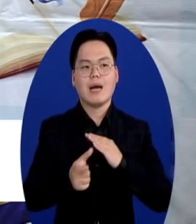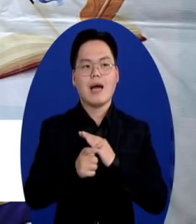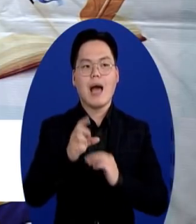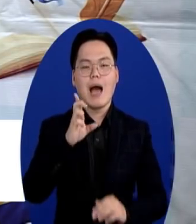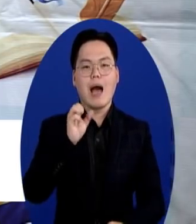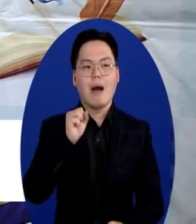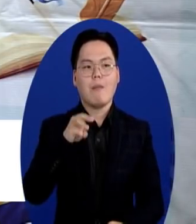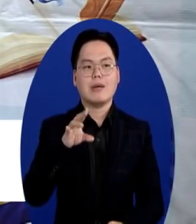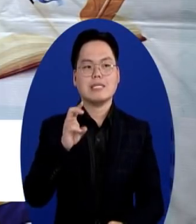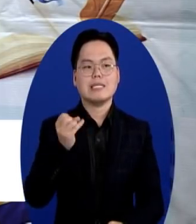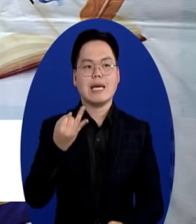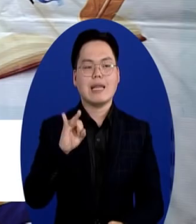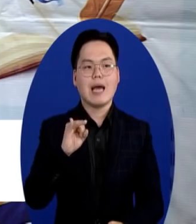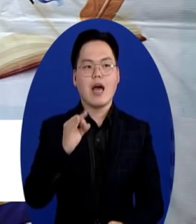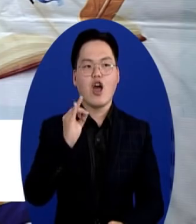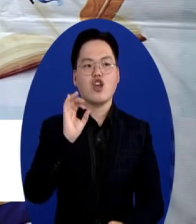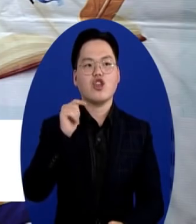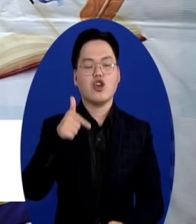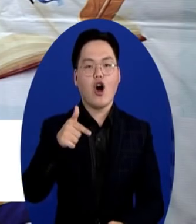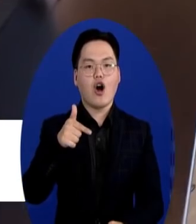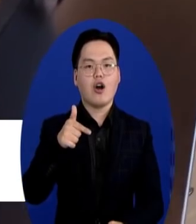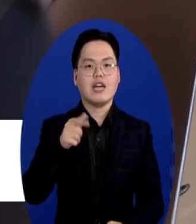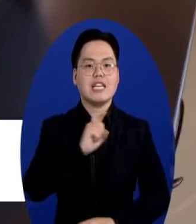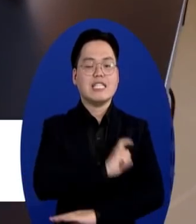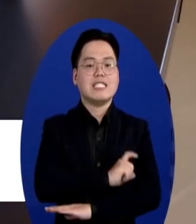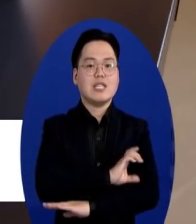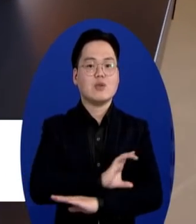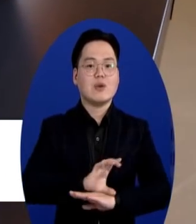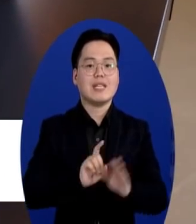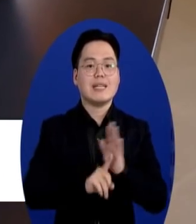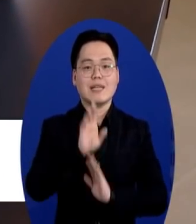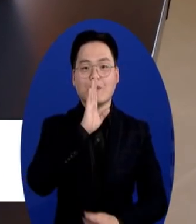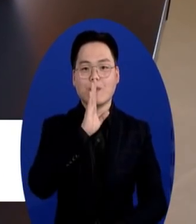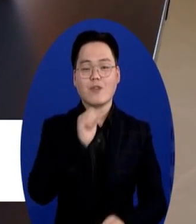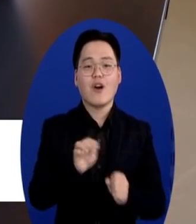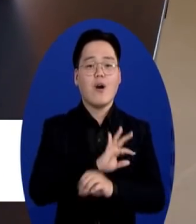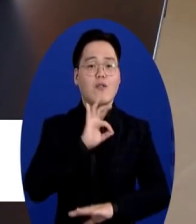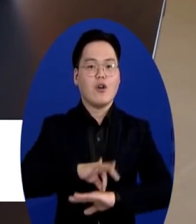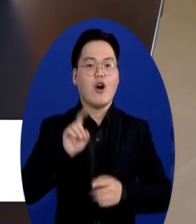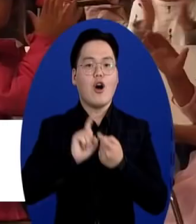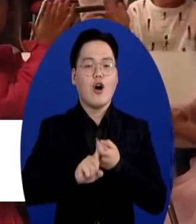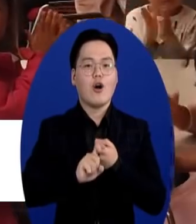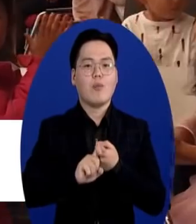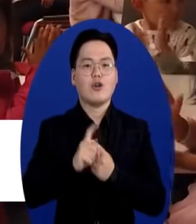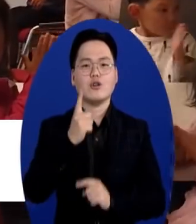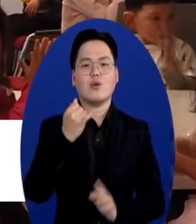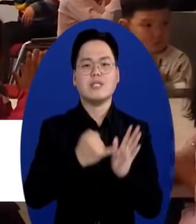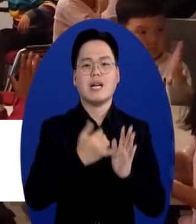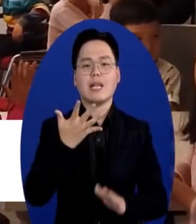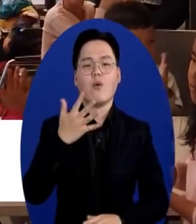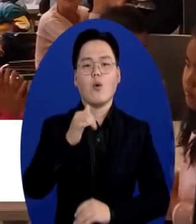багшигаа йога хичээлийн сургалтыг явуулж байгаа. COVID-19 цар тахалтай холбоотой дэлхийн 165